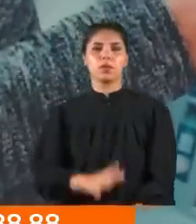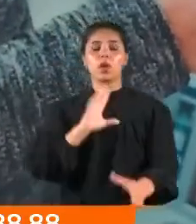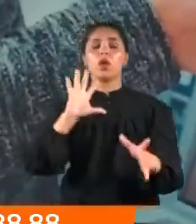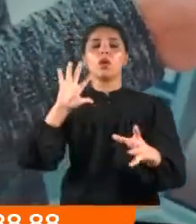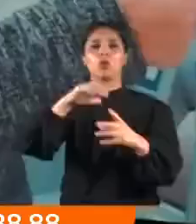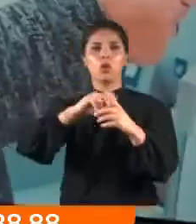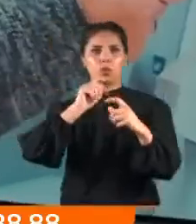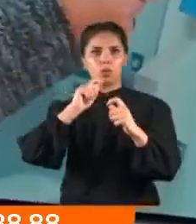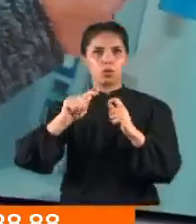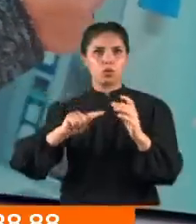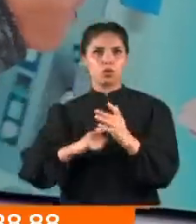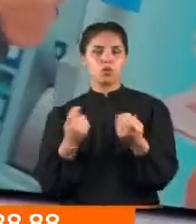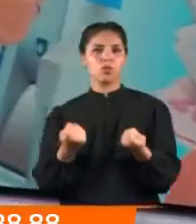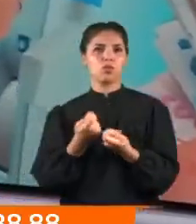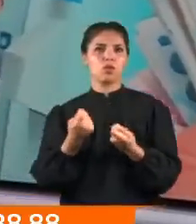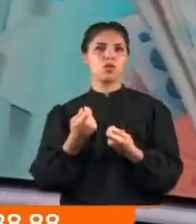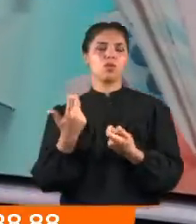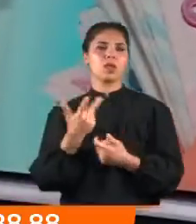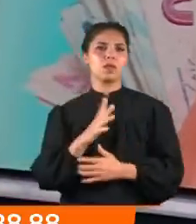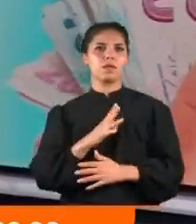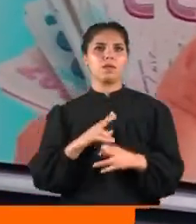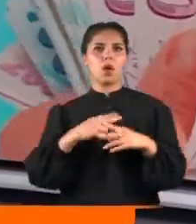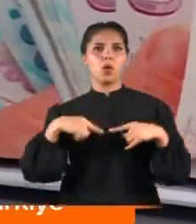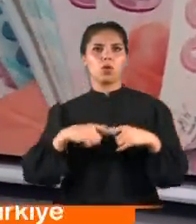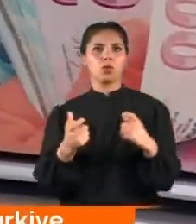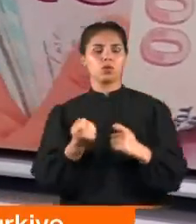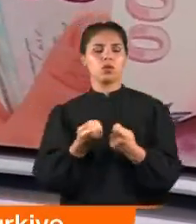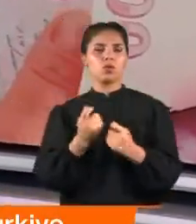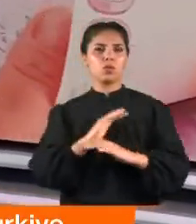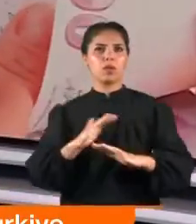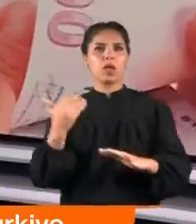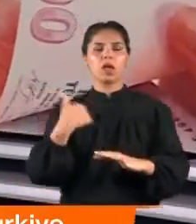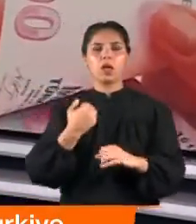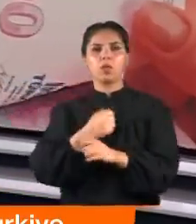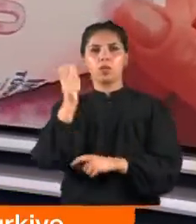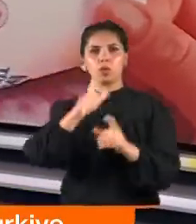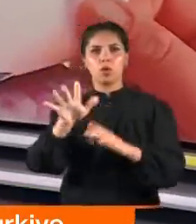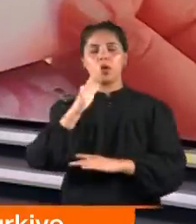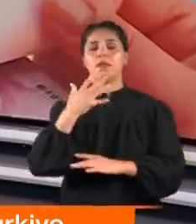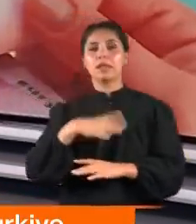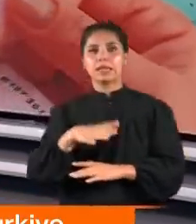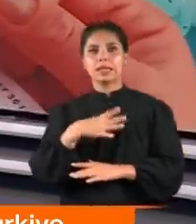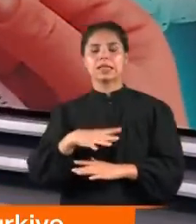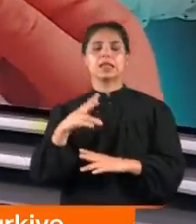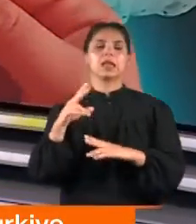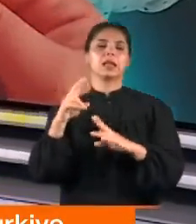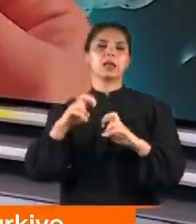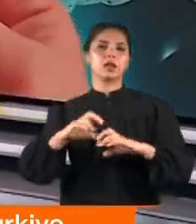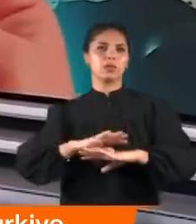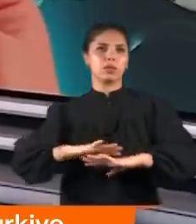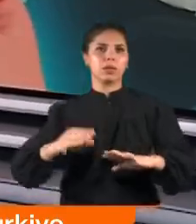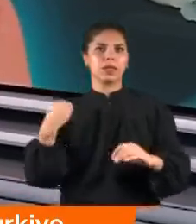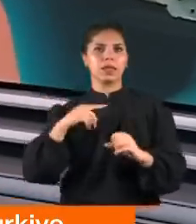Toplu sözleşme maratonu tüm hızıyla sürüyor. Komisyon çalışmaları tamamlandı. Kamu görevlilerinin talep ve beklentileri de incelendi. Yeni